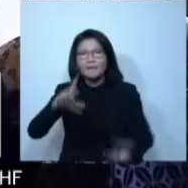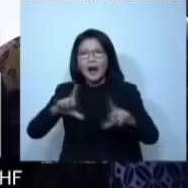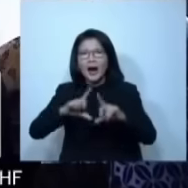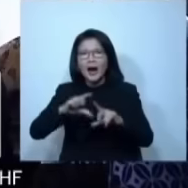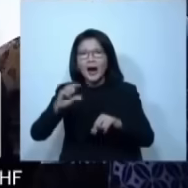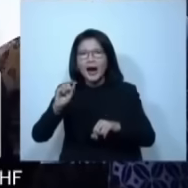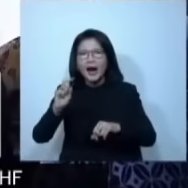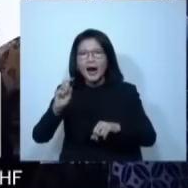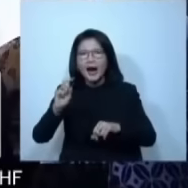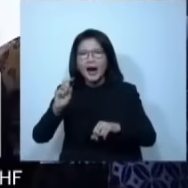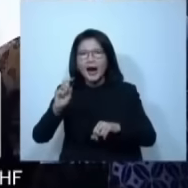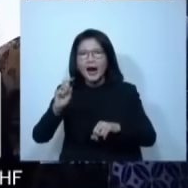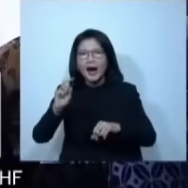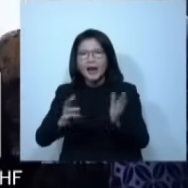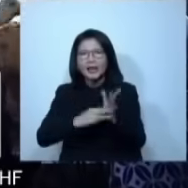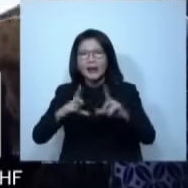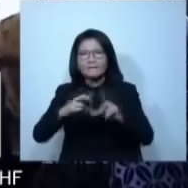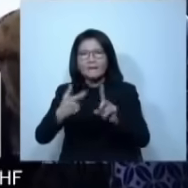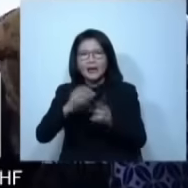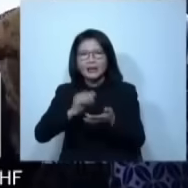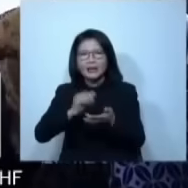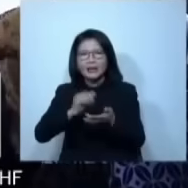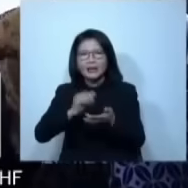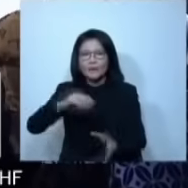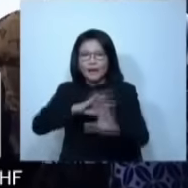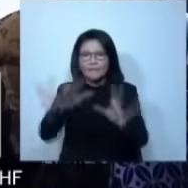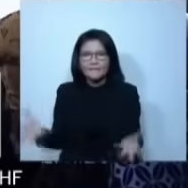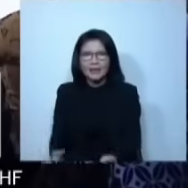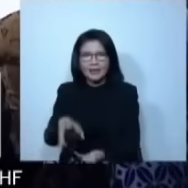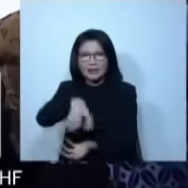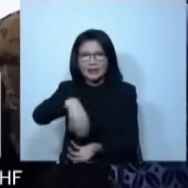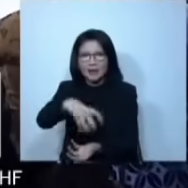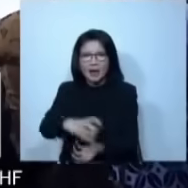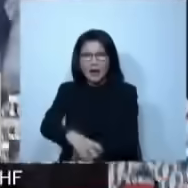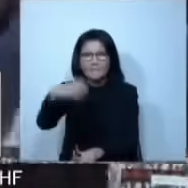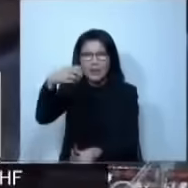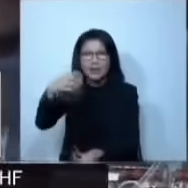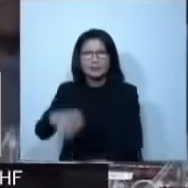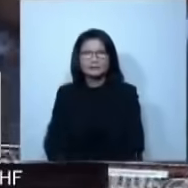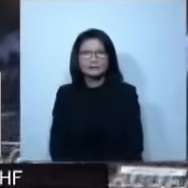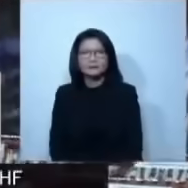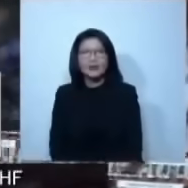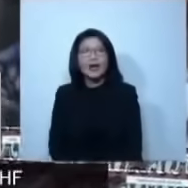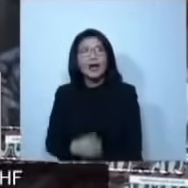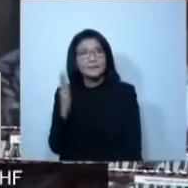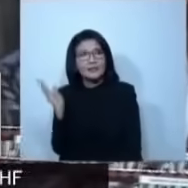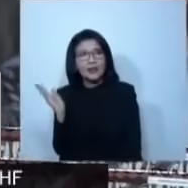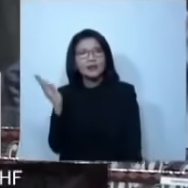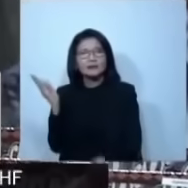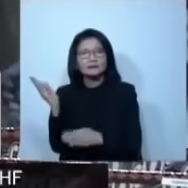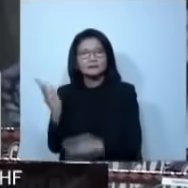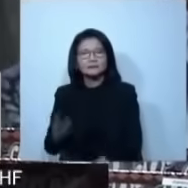kepada mengambil subtema di fishb kami persilakan kepada